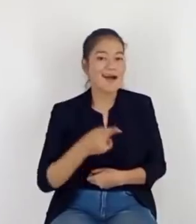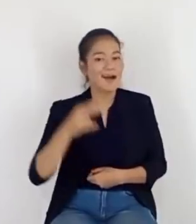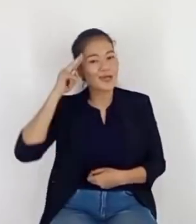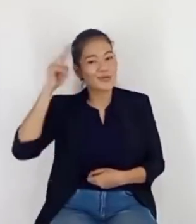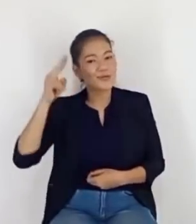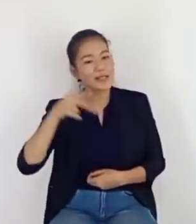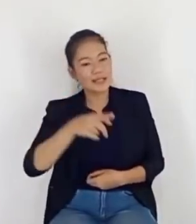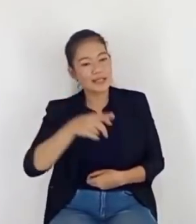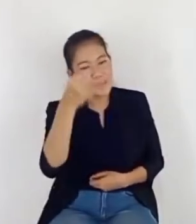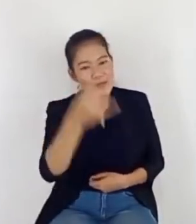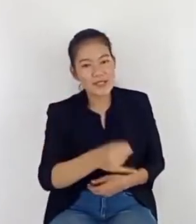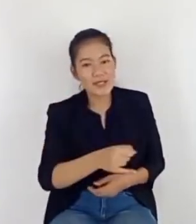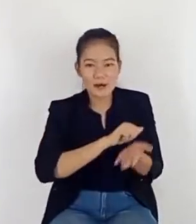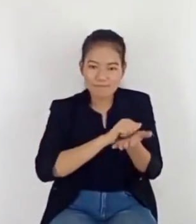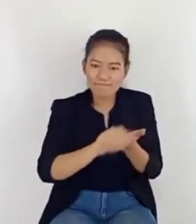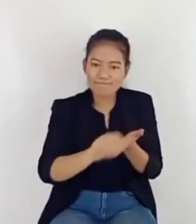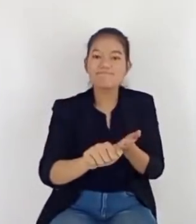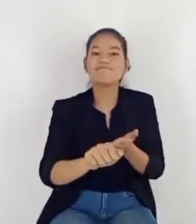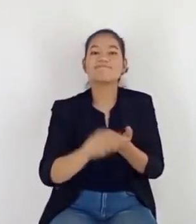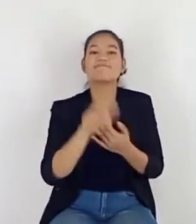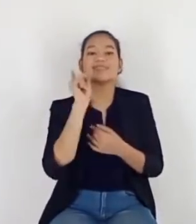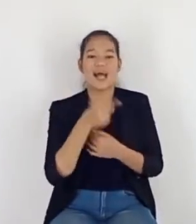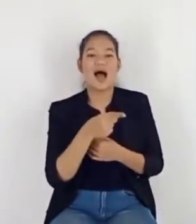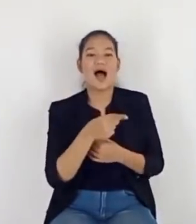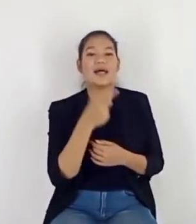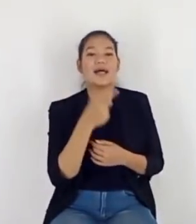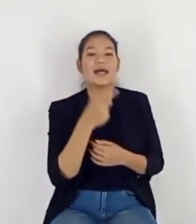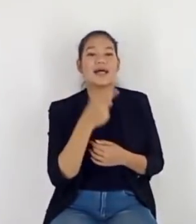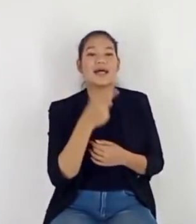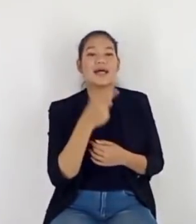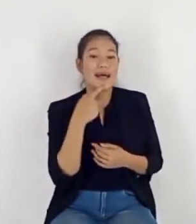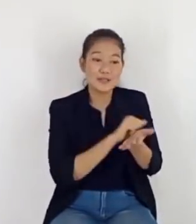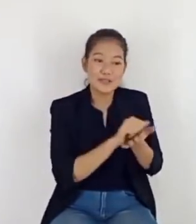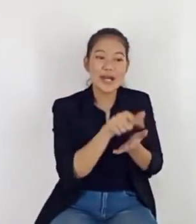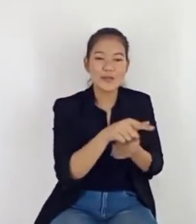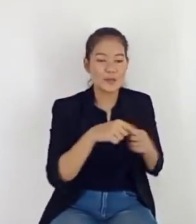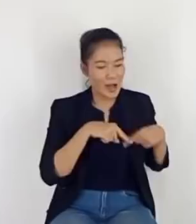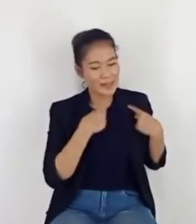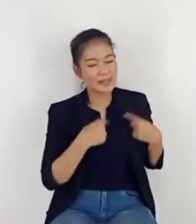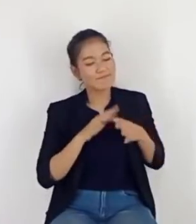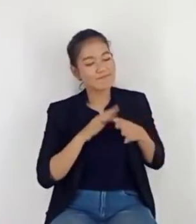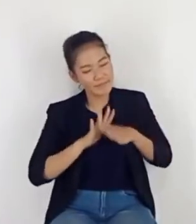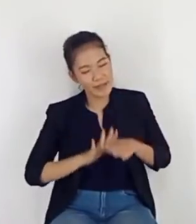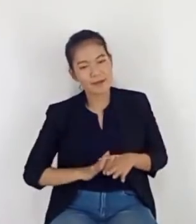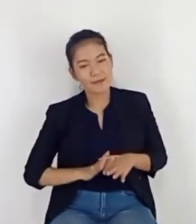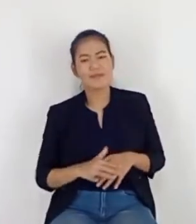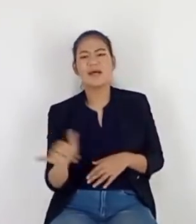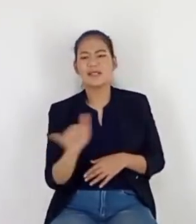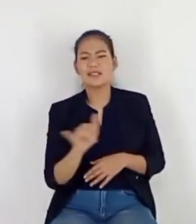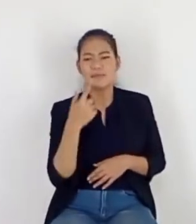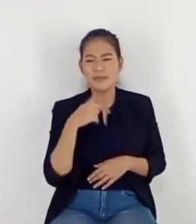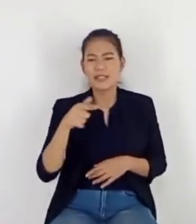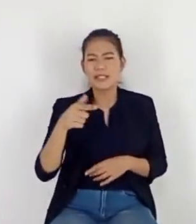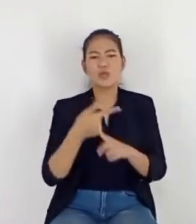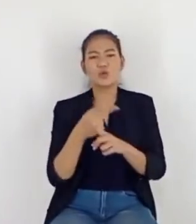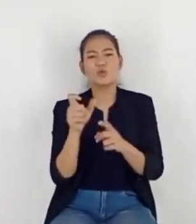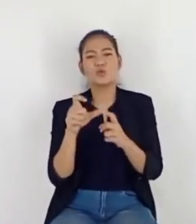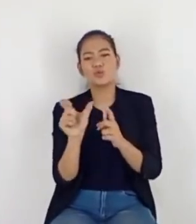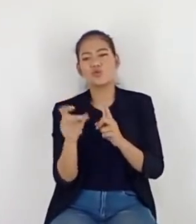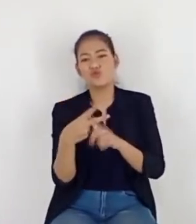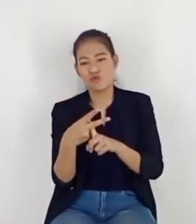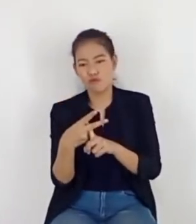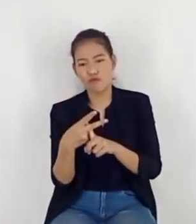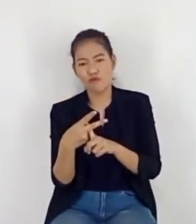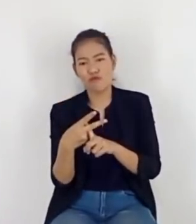dosa. Pengampunan itulah yang memberikan ketenangan. Sama seperti saudara Yusuf datang menghadap Yusuf